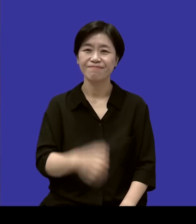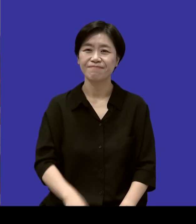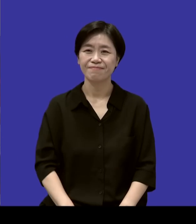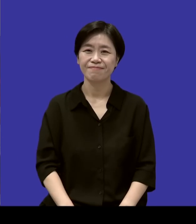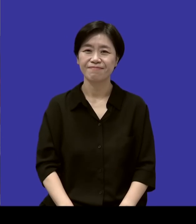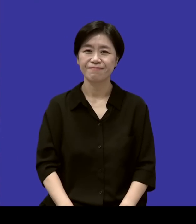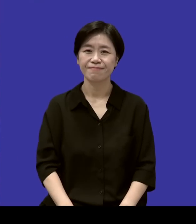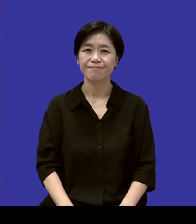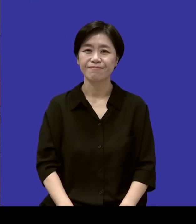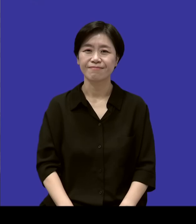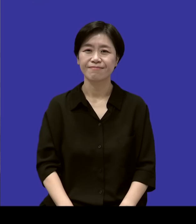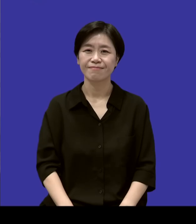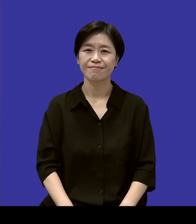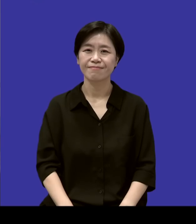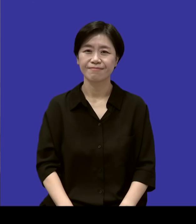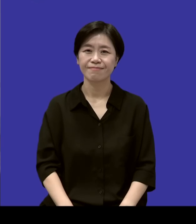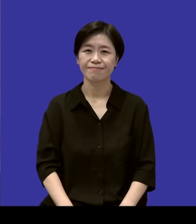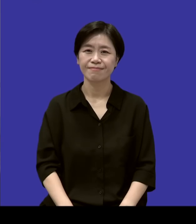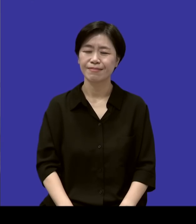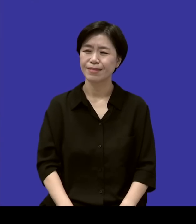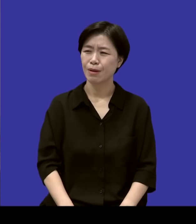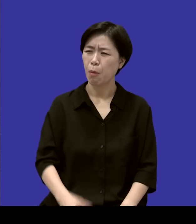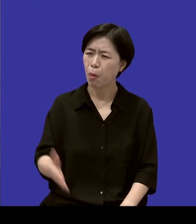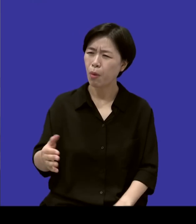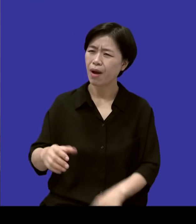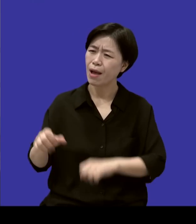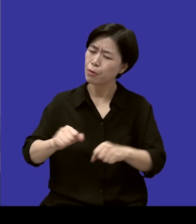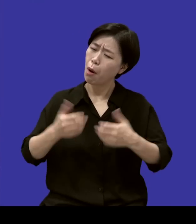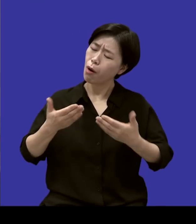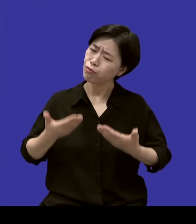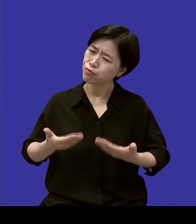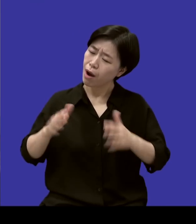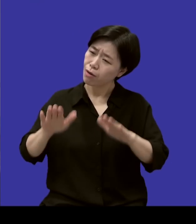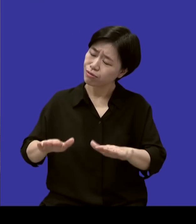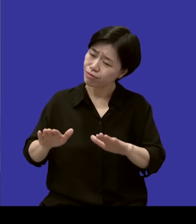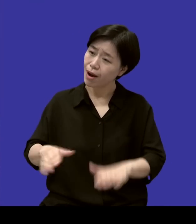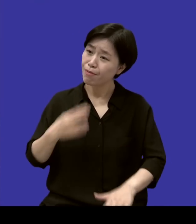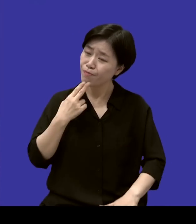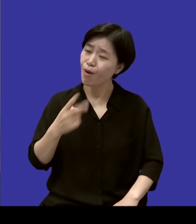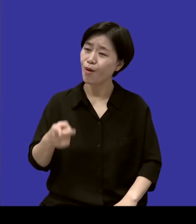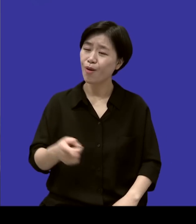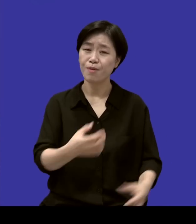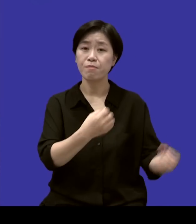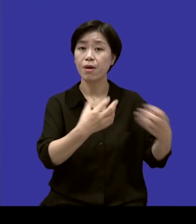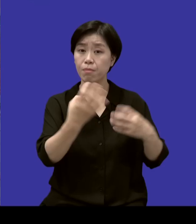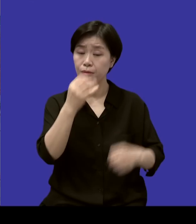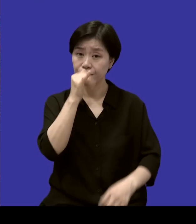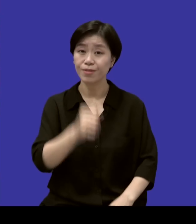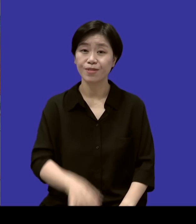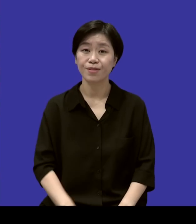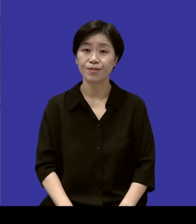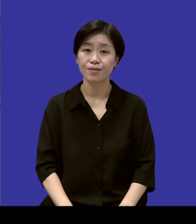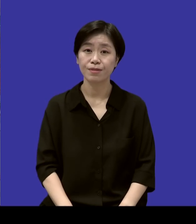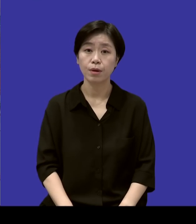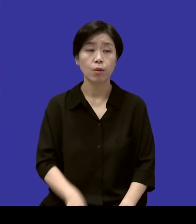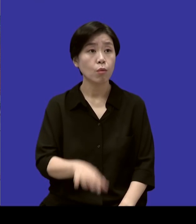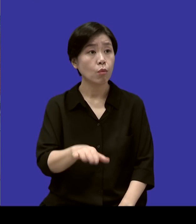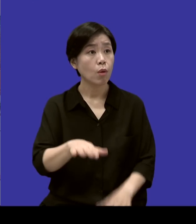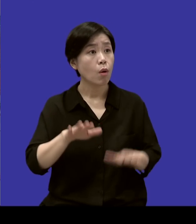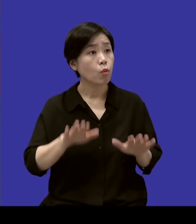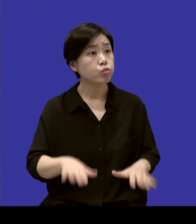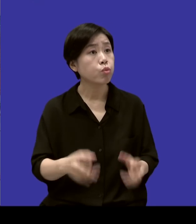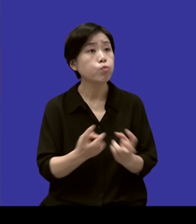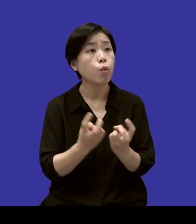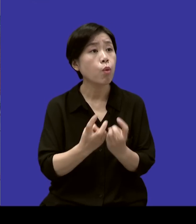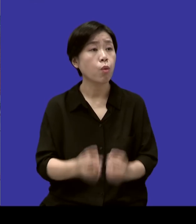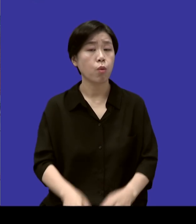진짜 가는 데마다 참 집사님은 유난들 떤다. 좀 자제를 해. 나한테 막 이러는 거예요. 그럼 어떻게 자제를 해?